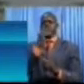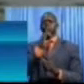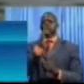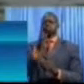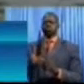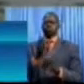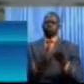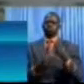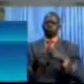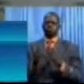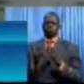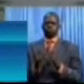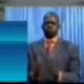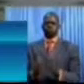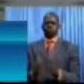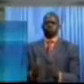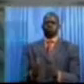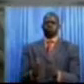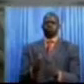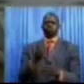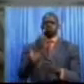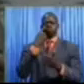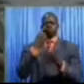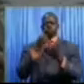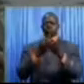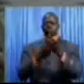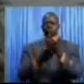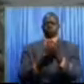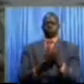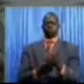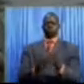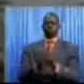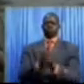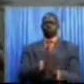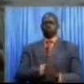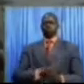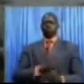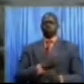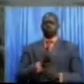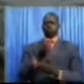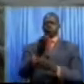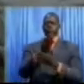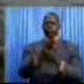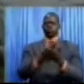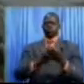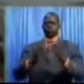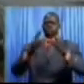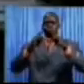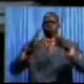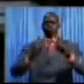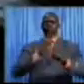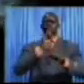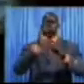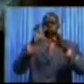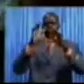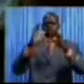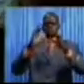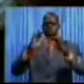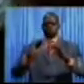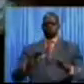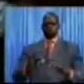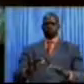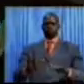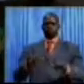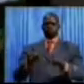immédiatement et constaté en tout cas avec désolation que la moitié du village était dans l'eau. En tant que